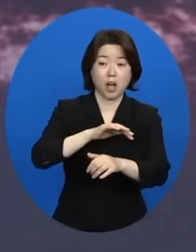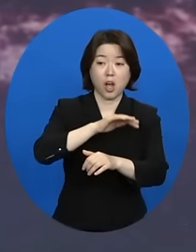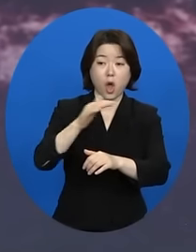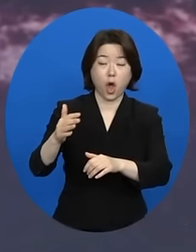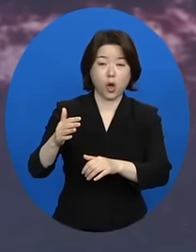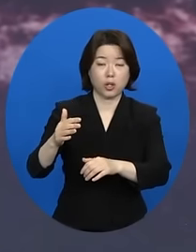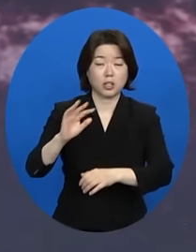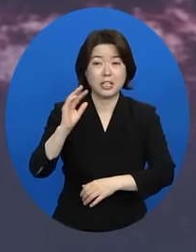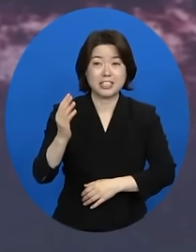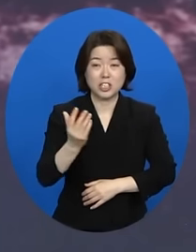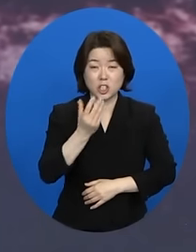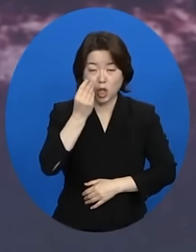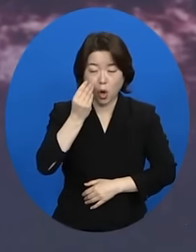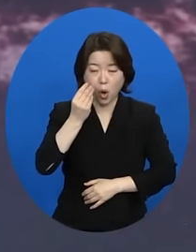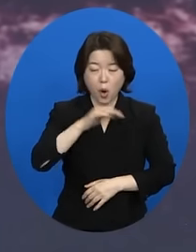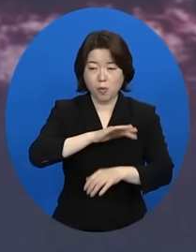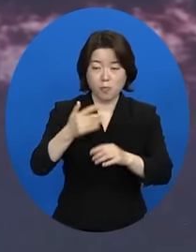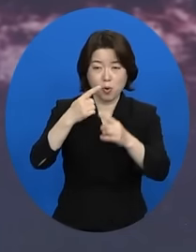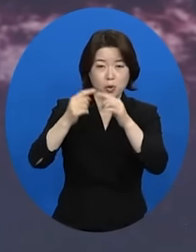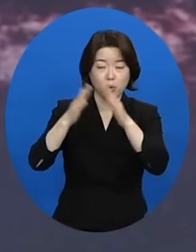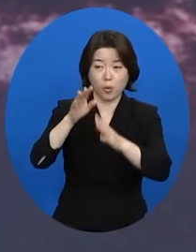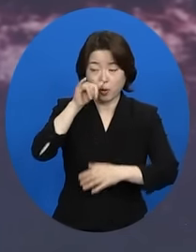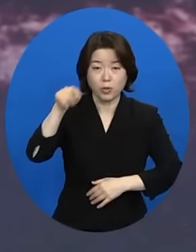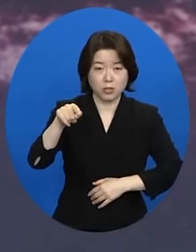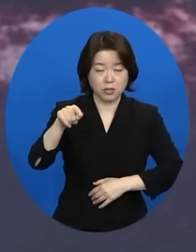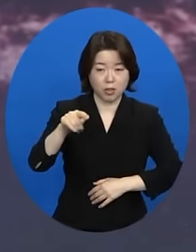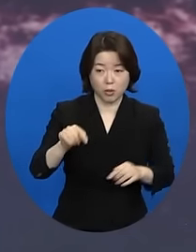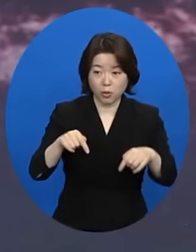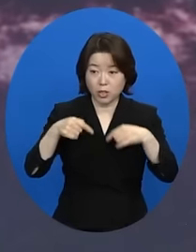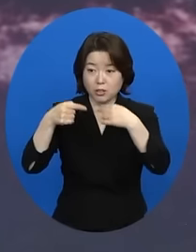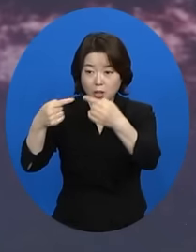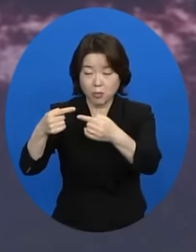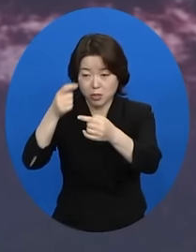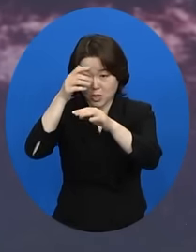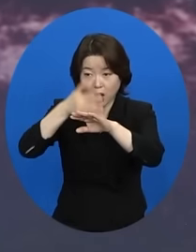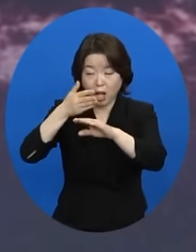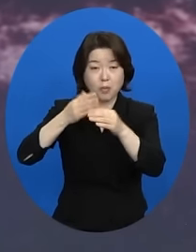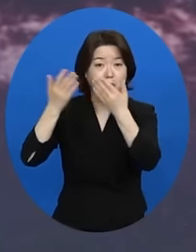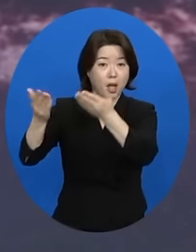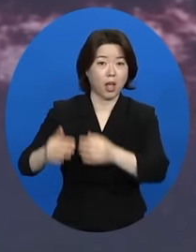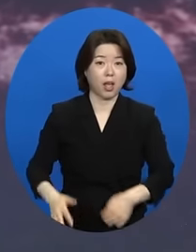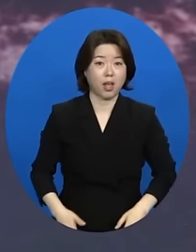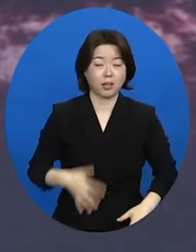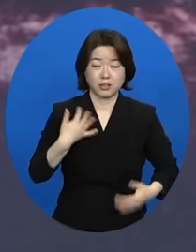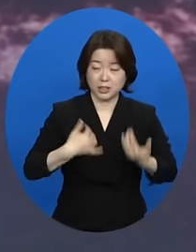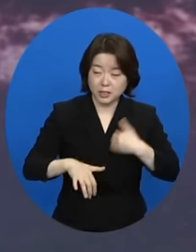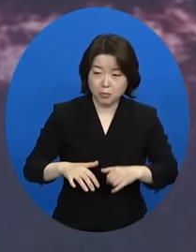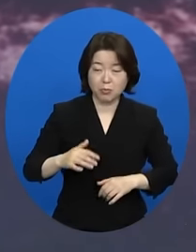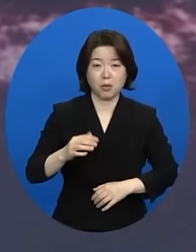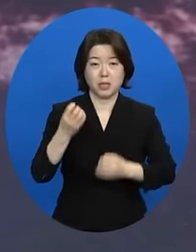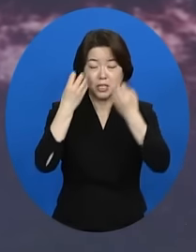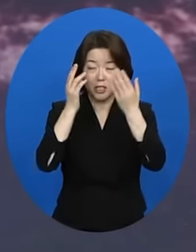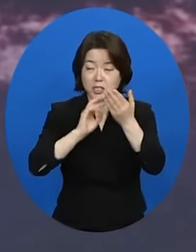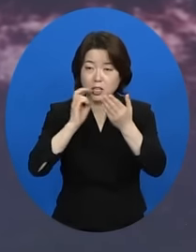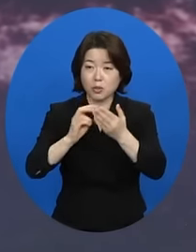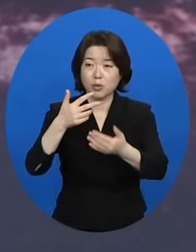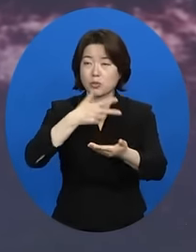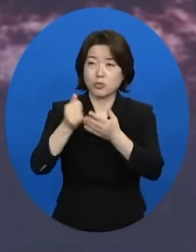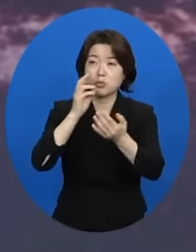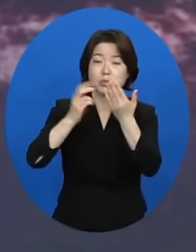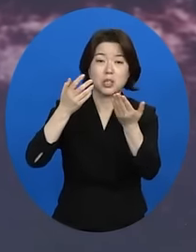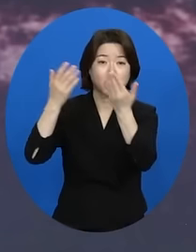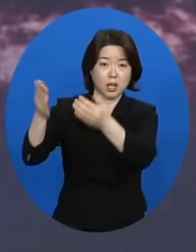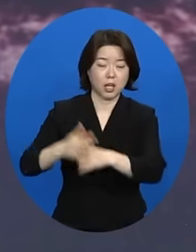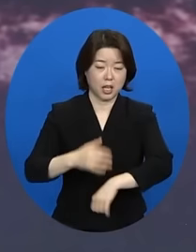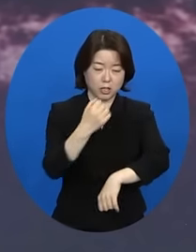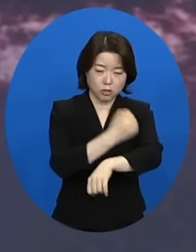곳에서 감사 예배를 드려요. 이렇게 기록되어 있습니다. 그들은 기뻐하고 즐거워하며 새 노래로 주님을 찬양했다.